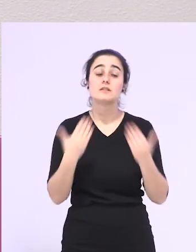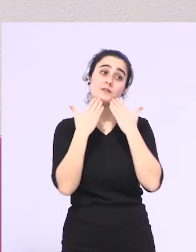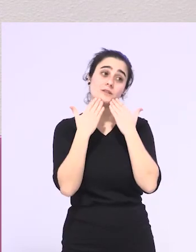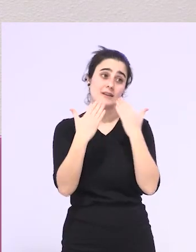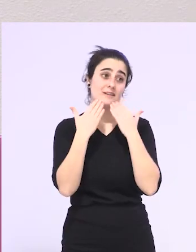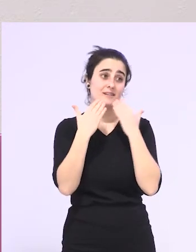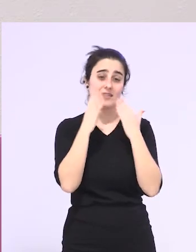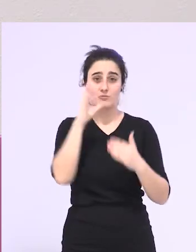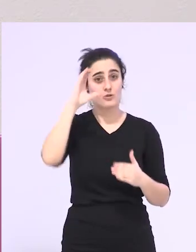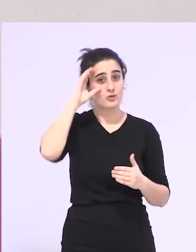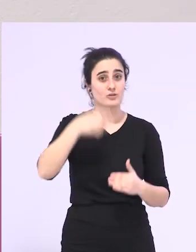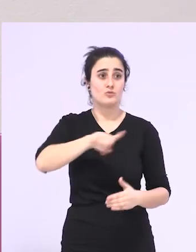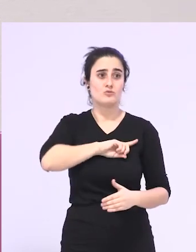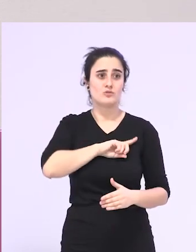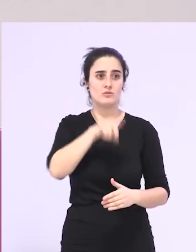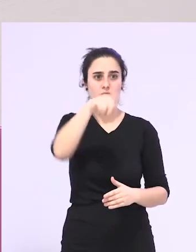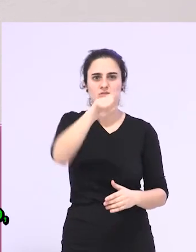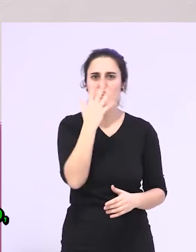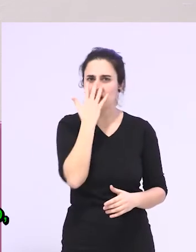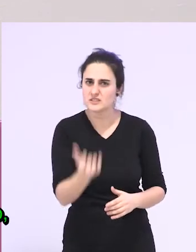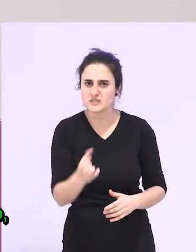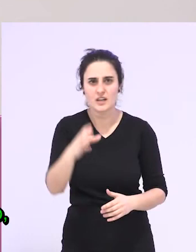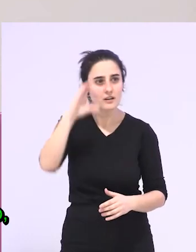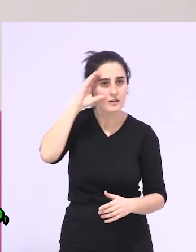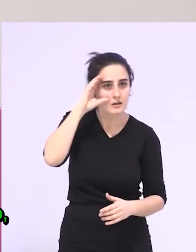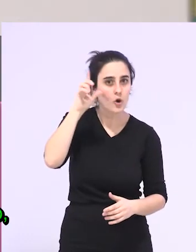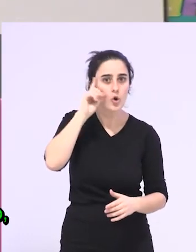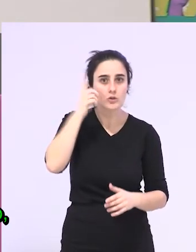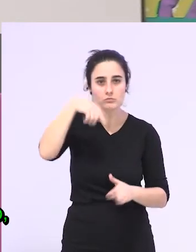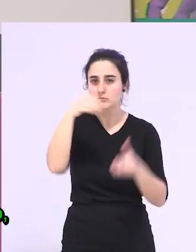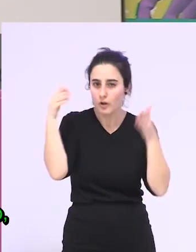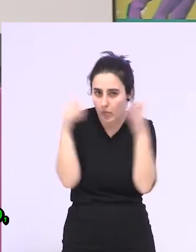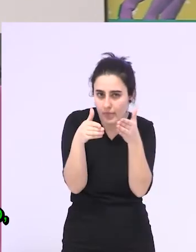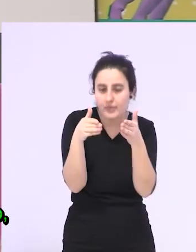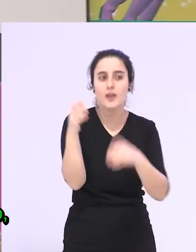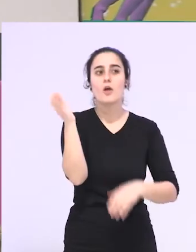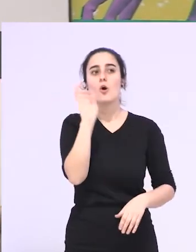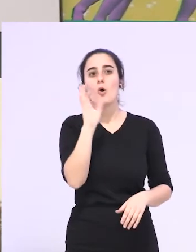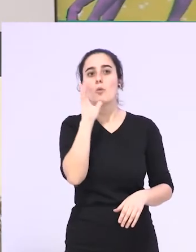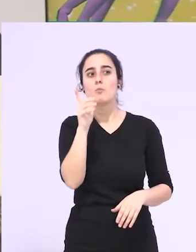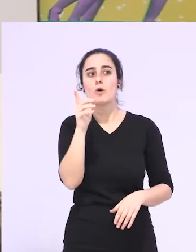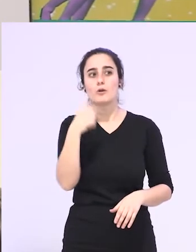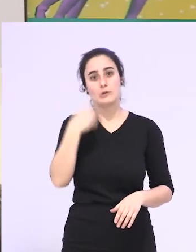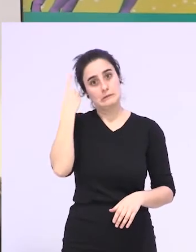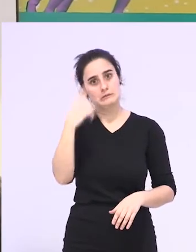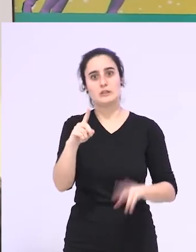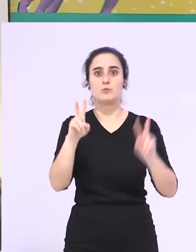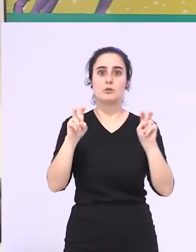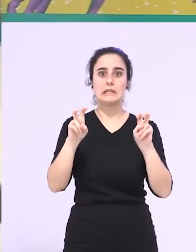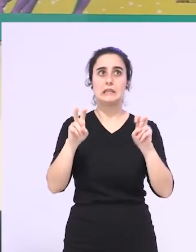asko entzuteagatik. Oso serio entzun dira zu, ez dakit edan kontzentratuta zaudetelako, ez zaudetelako, badakit gaia ere ez